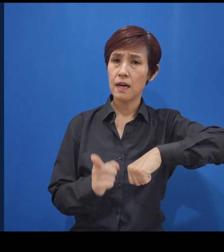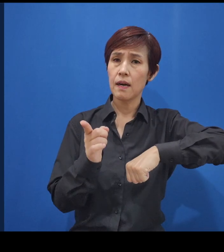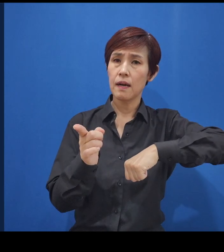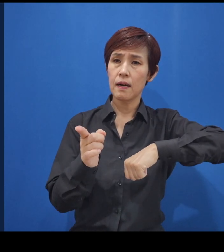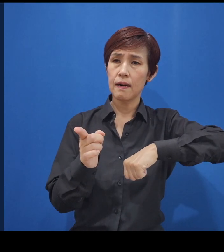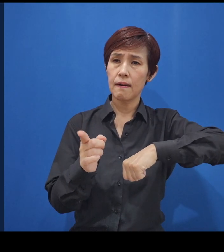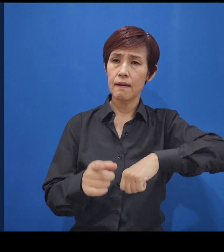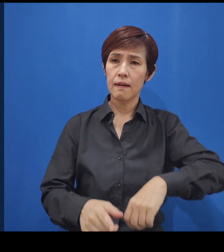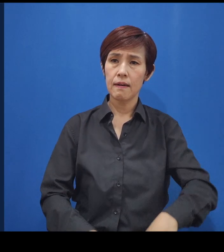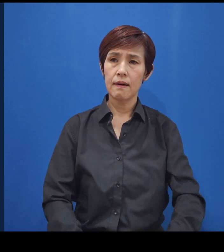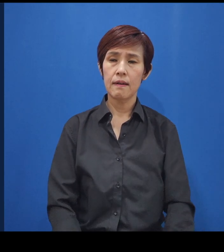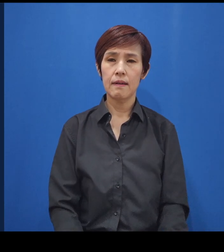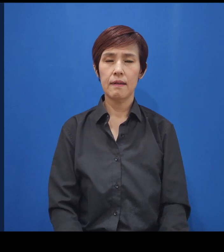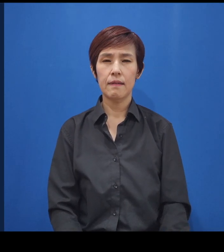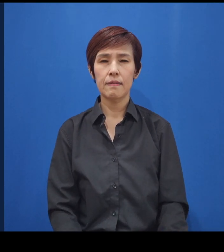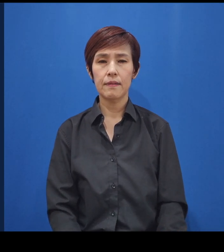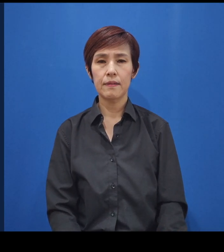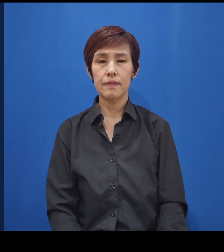아니하였습니다.